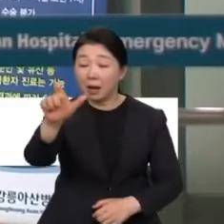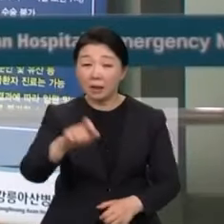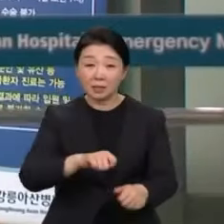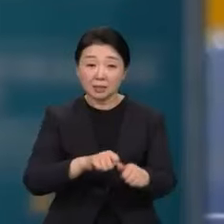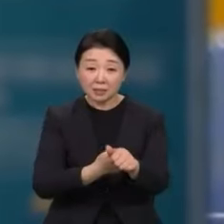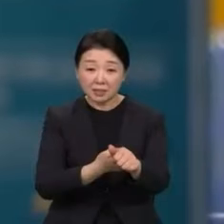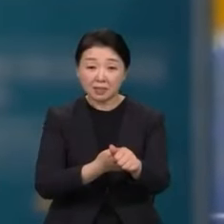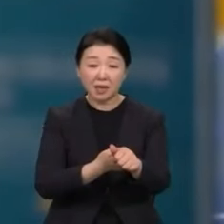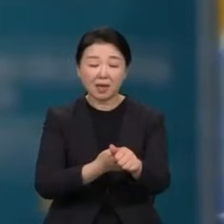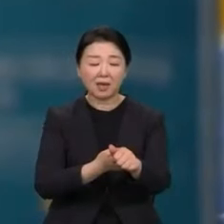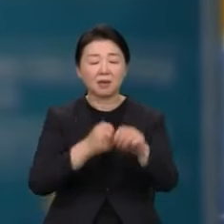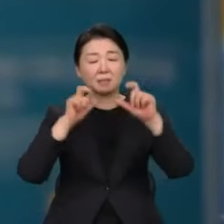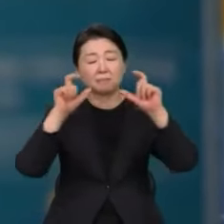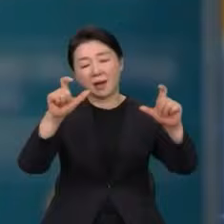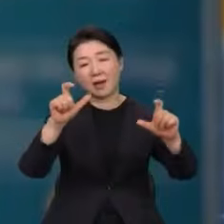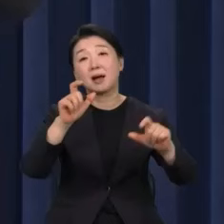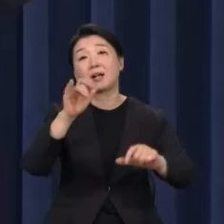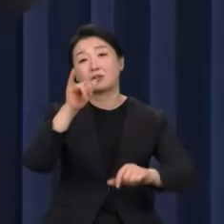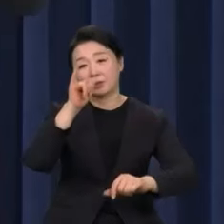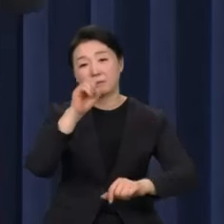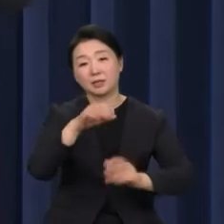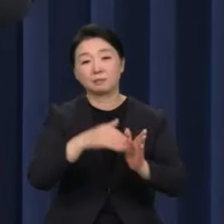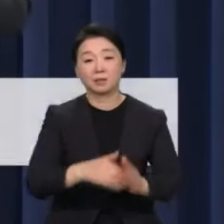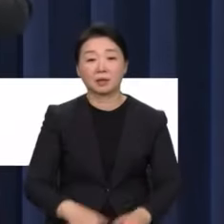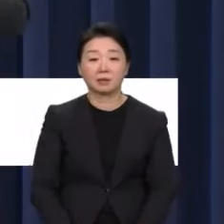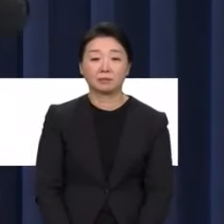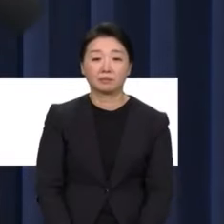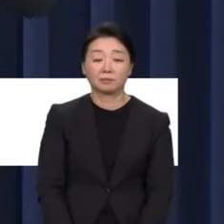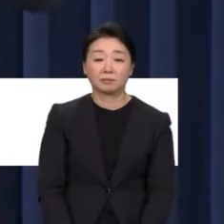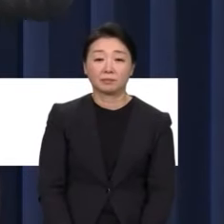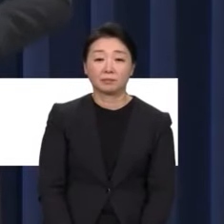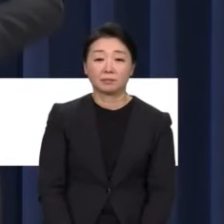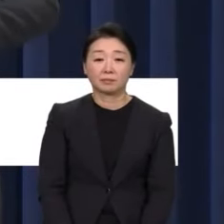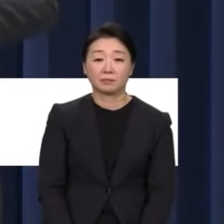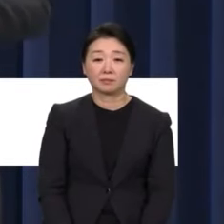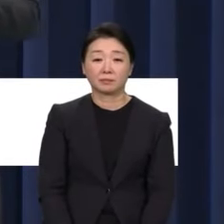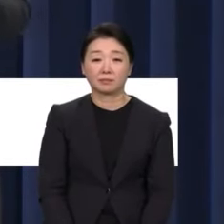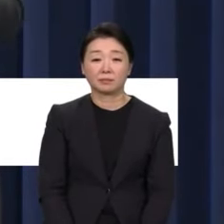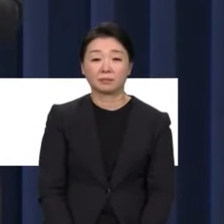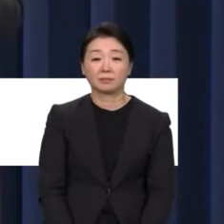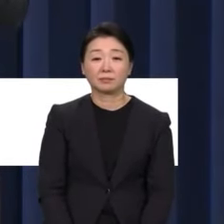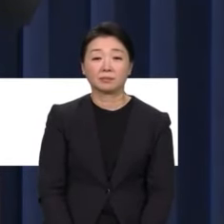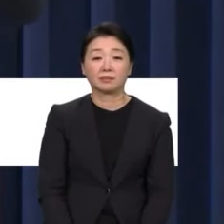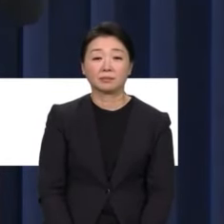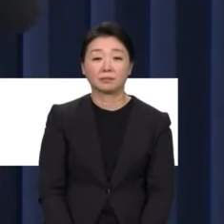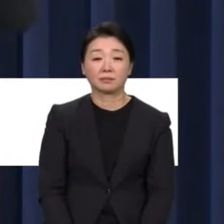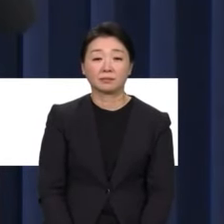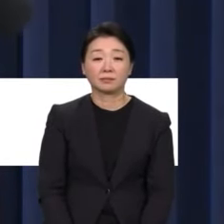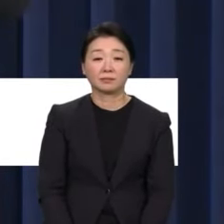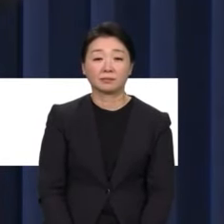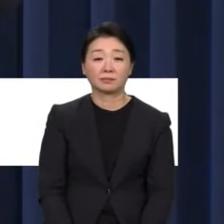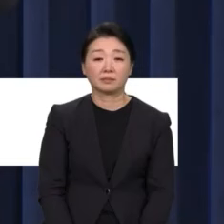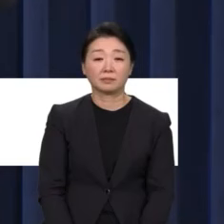대상이 될 수 있다고 경고했습니다. 타인 명의로 처방전이나 진료 기록부를 작성할 경우